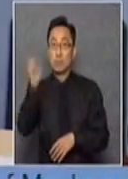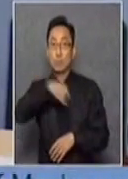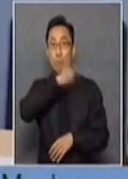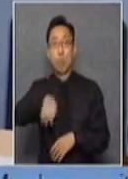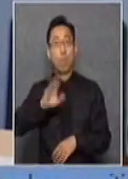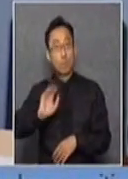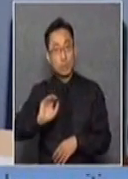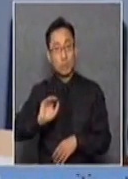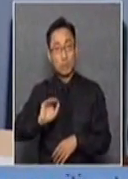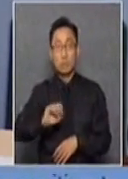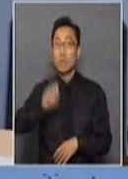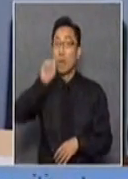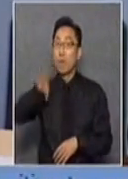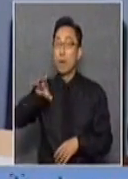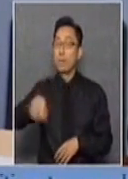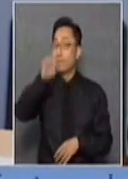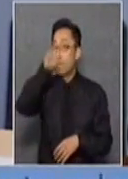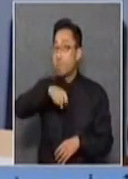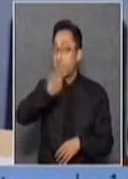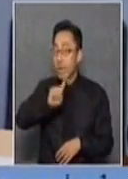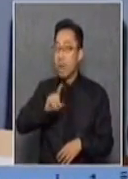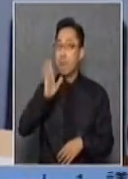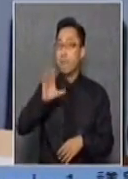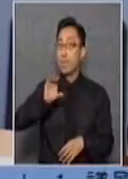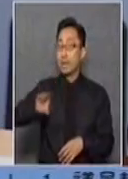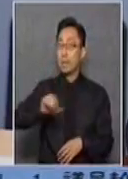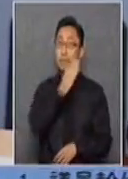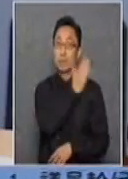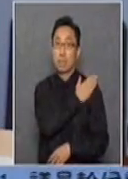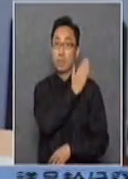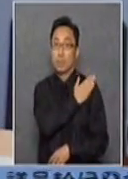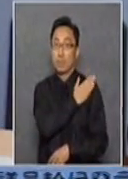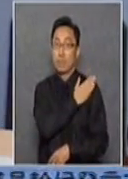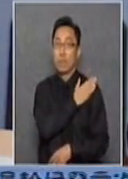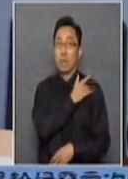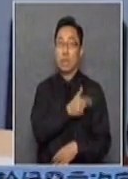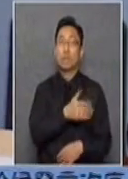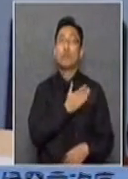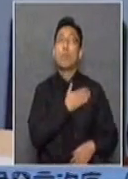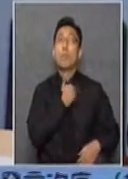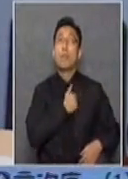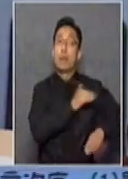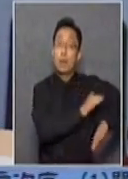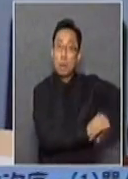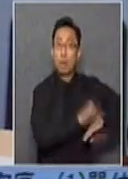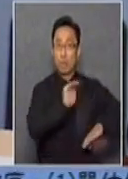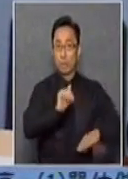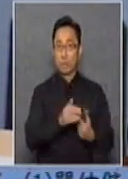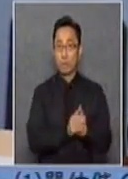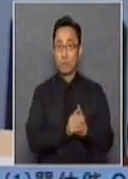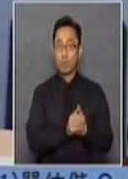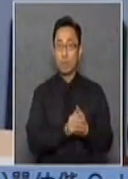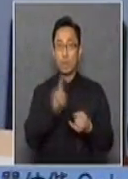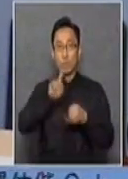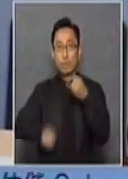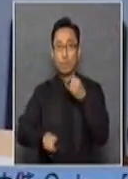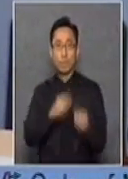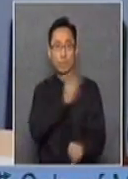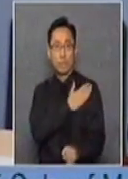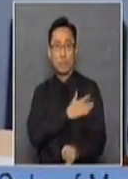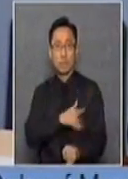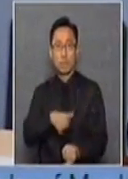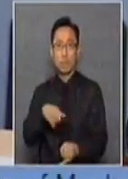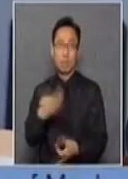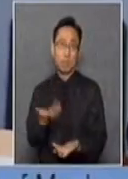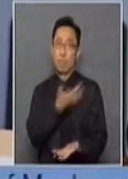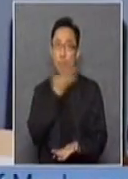叫你答應用，拿了500億承擔500億做的時候拿來用的嘛，那你始終要做的嘛，你承